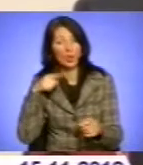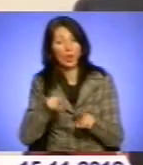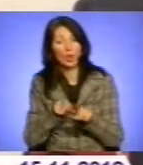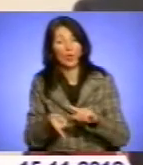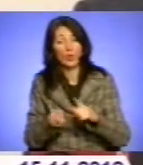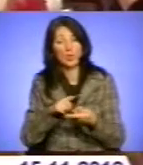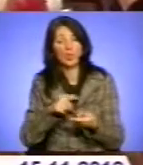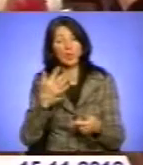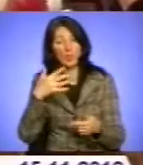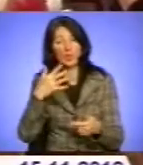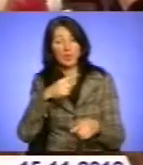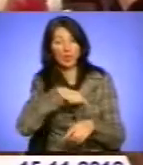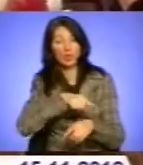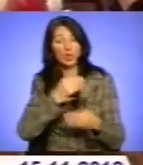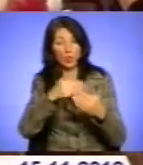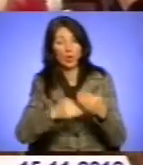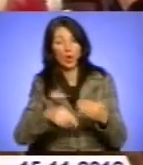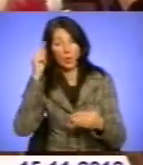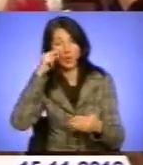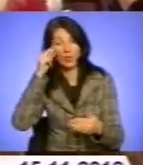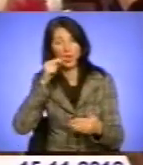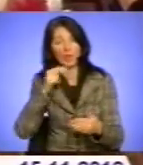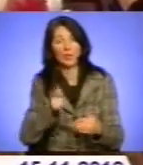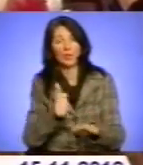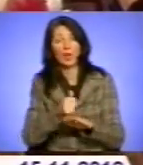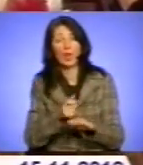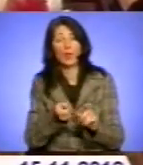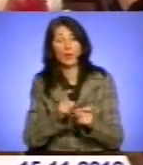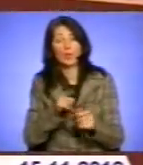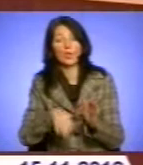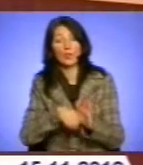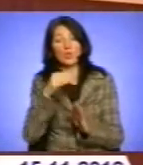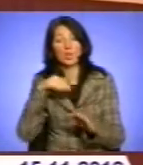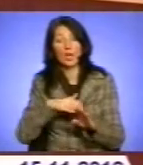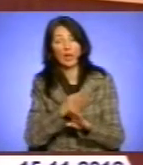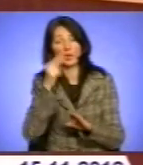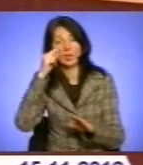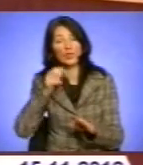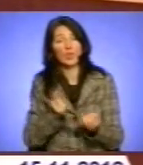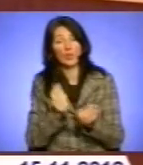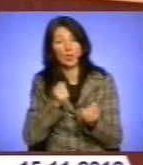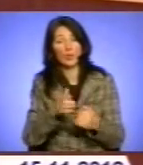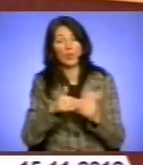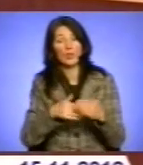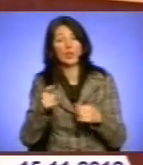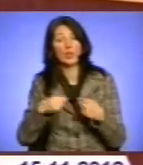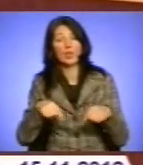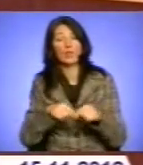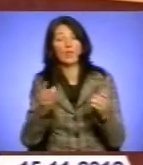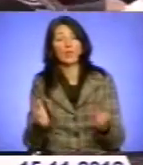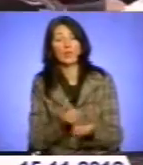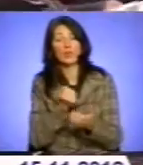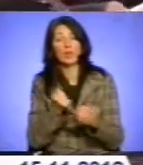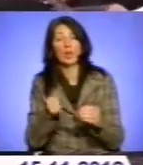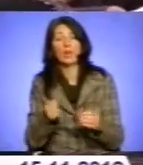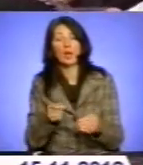50-годинну програму. І головне, у боротьбі за підвищення якості кваліфікації водіїв професійним організаціям вдалося заручитися підтримкою уряду.